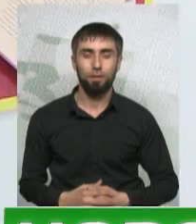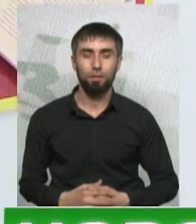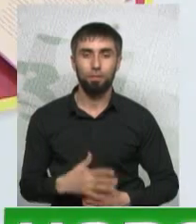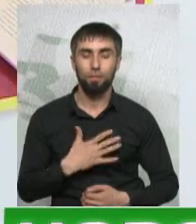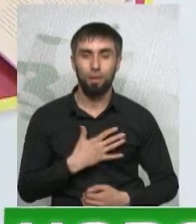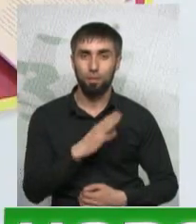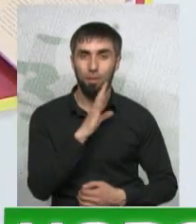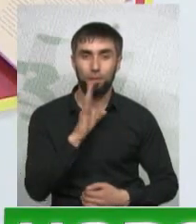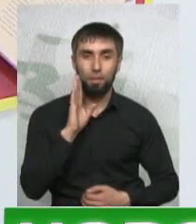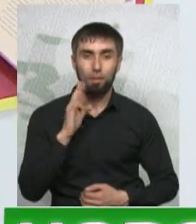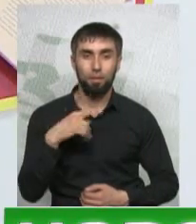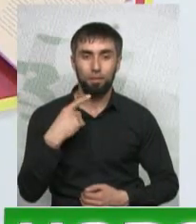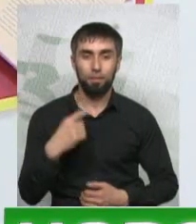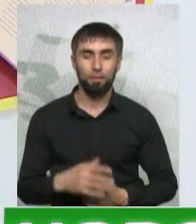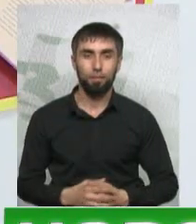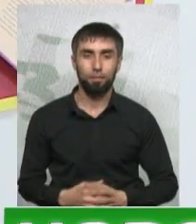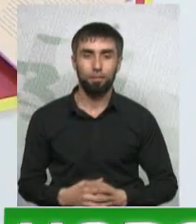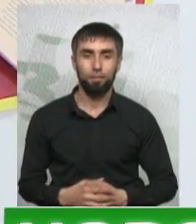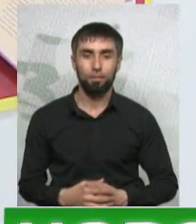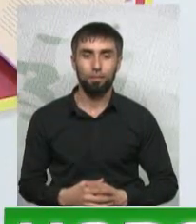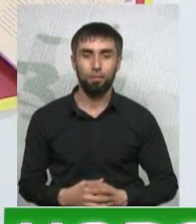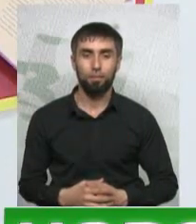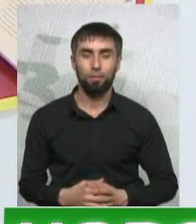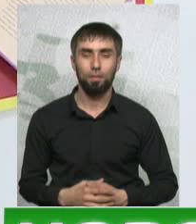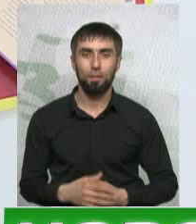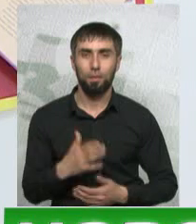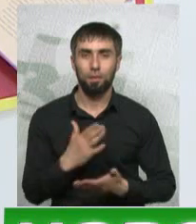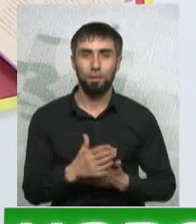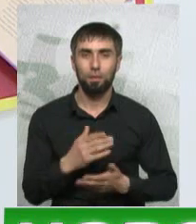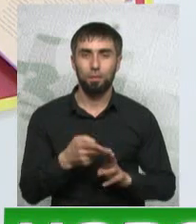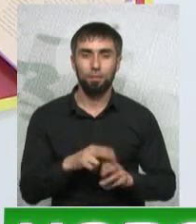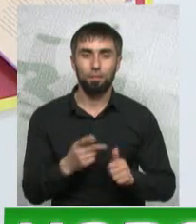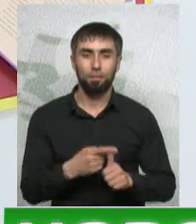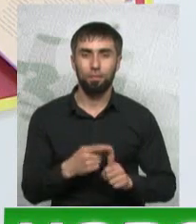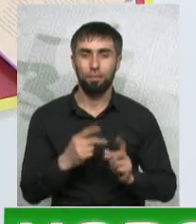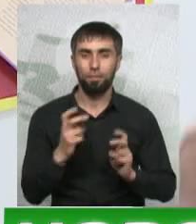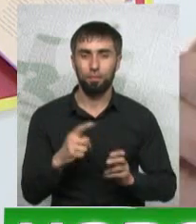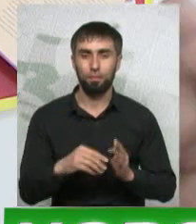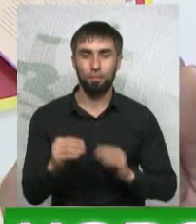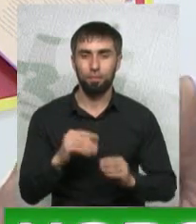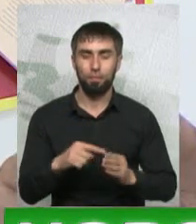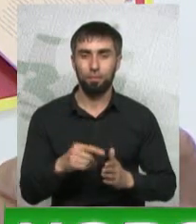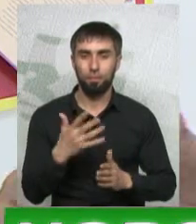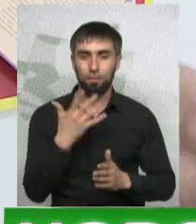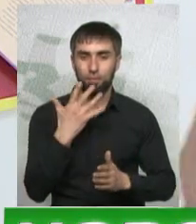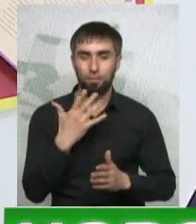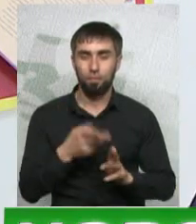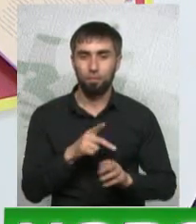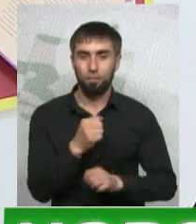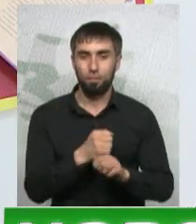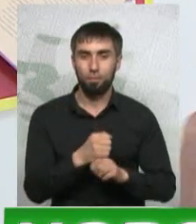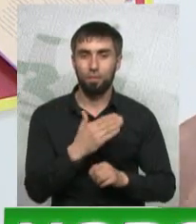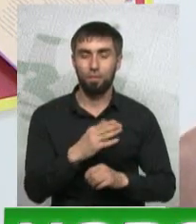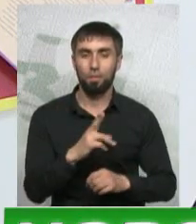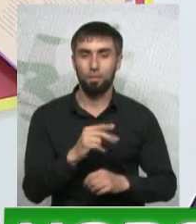Ханан зиурун, на курту жаш, сахам ли казаш, хаяш. Сар хаджа иудрус его шиши,